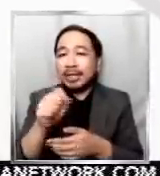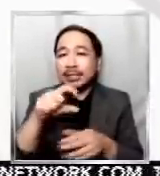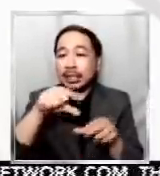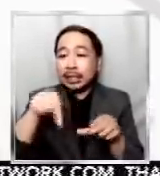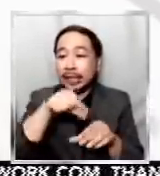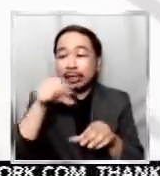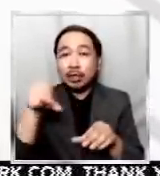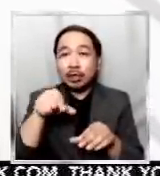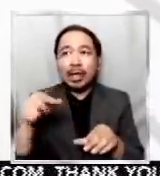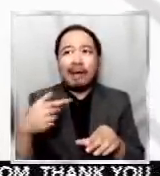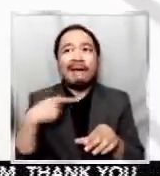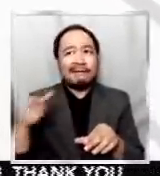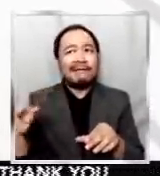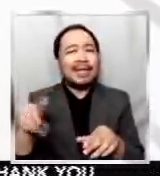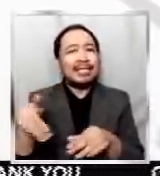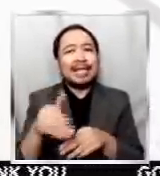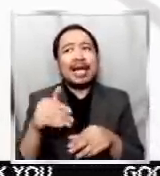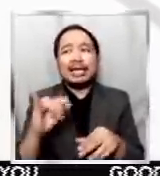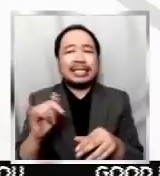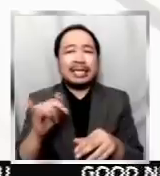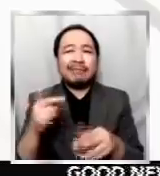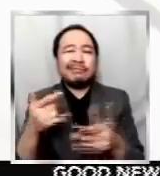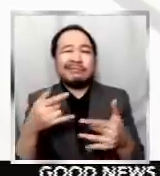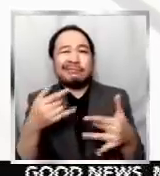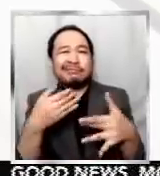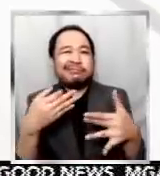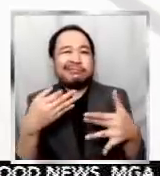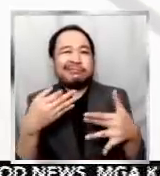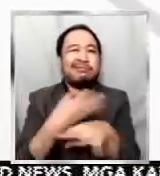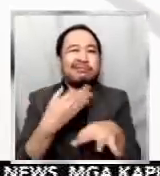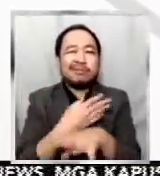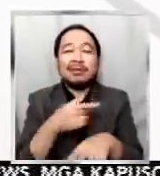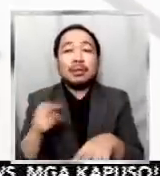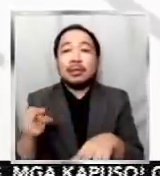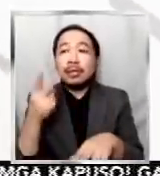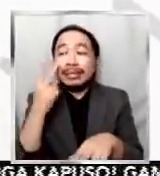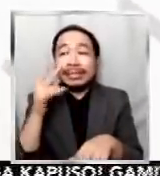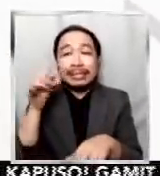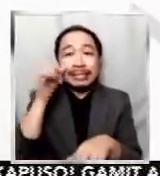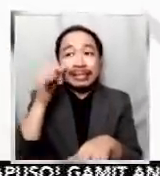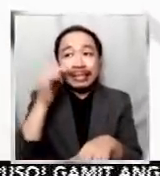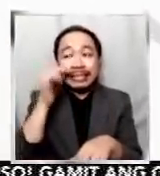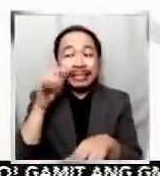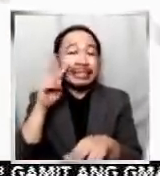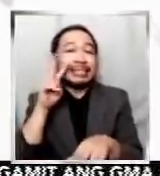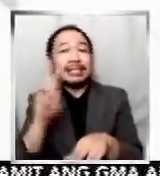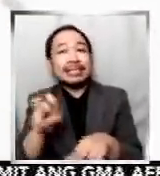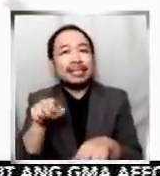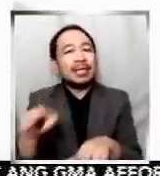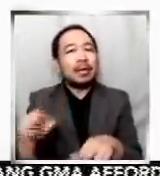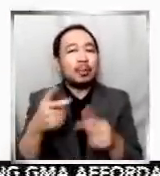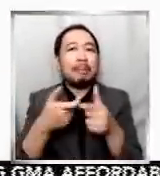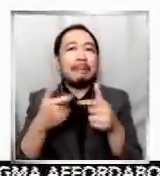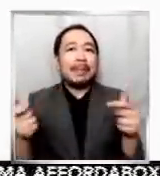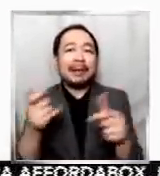gumaganti. Tiyuhin ang kumuha ng video ang nakahuli sa isdang itinuturing nilang isang malaking buenas.